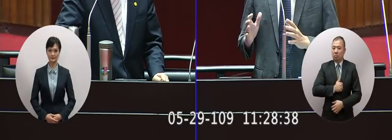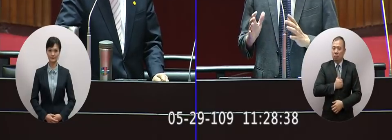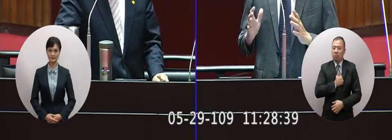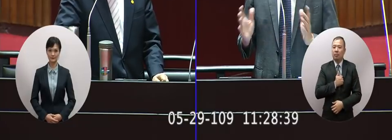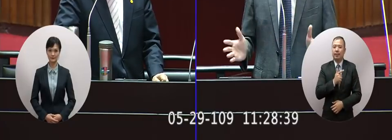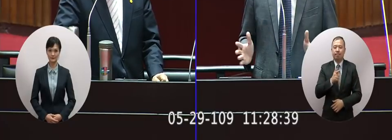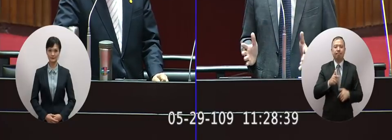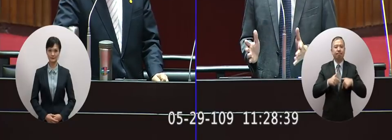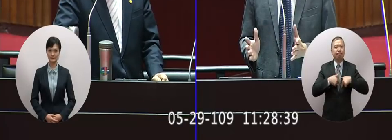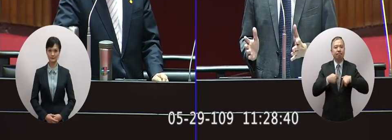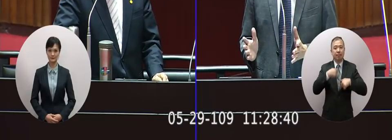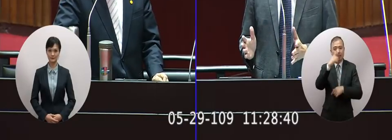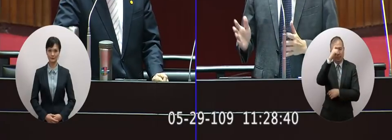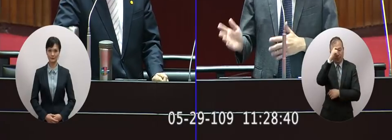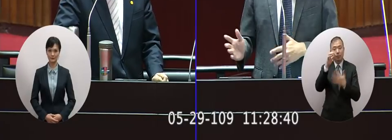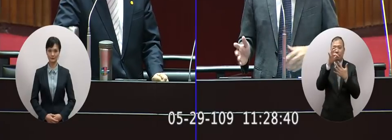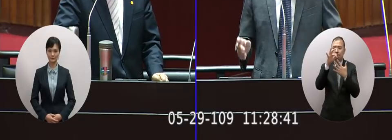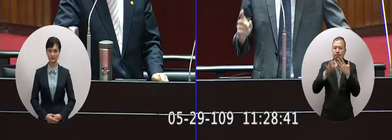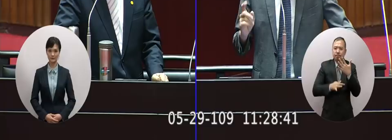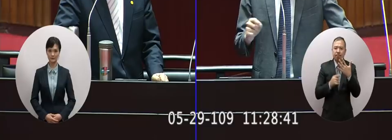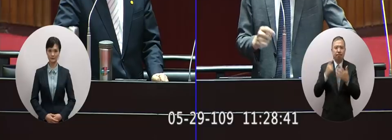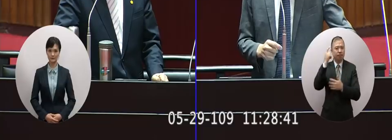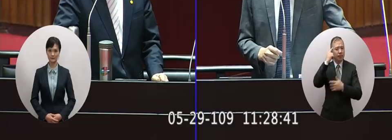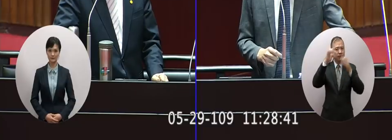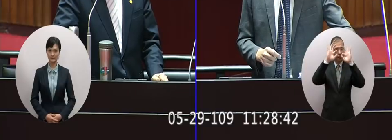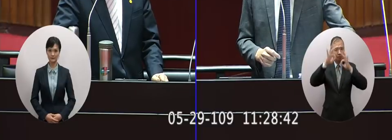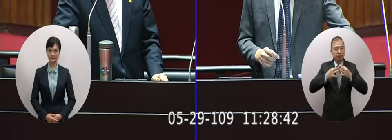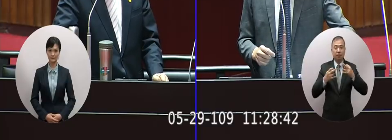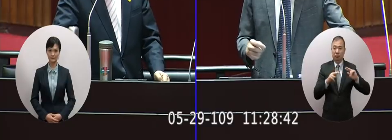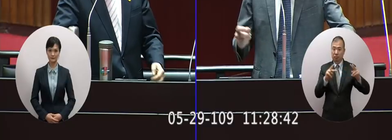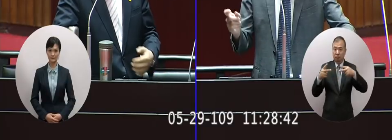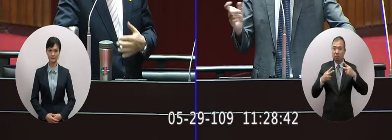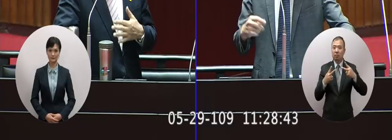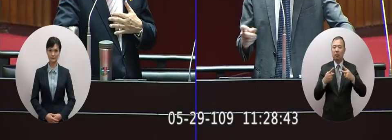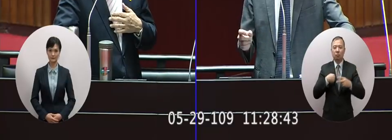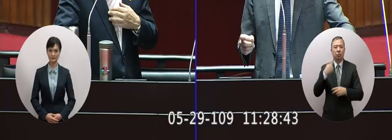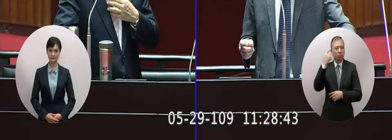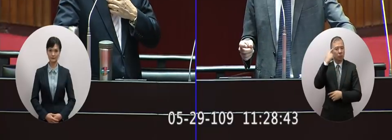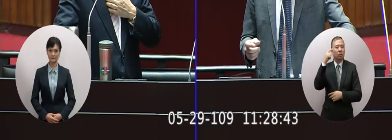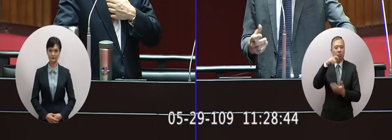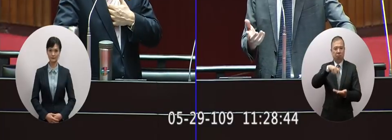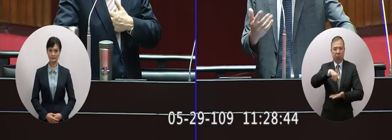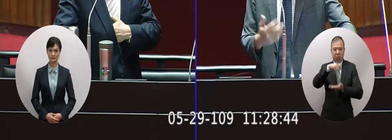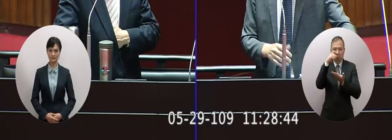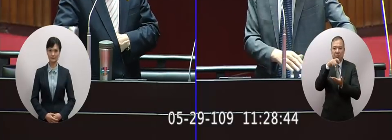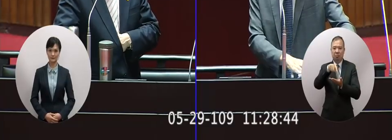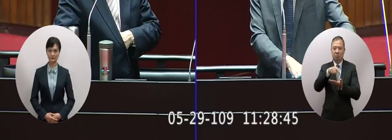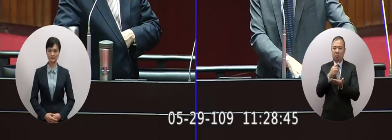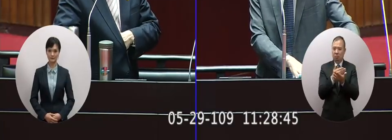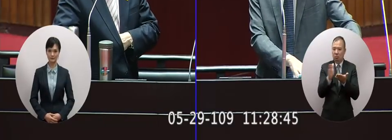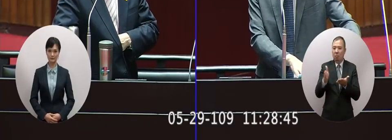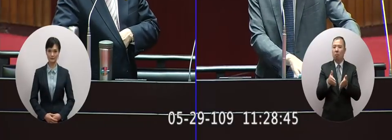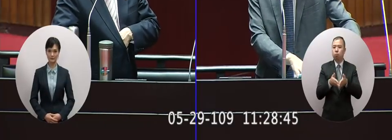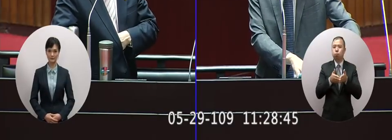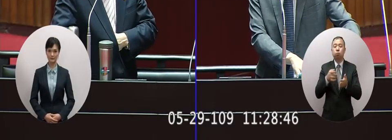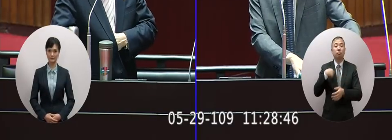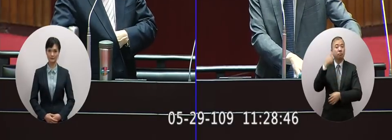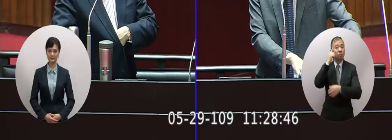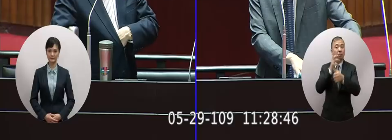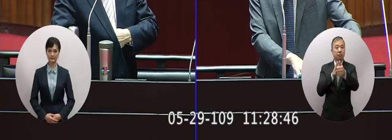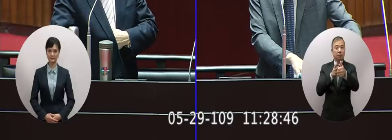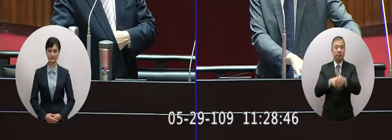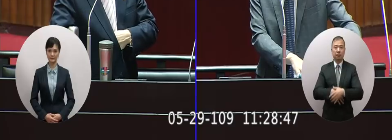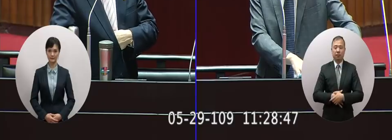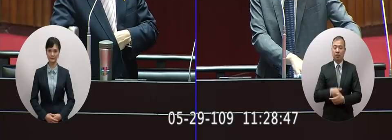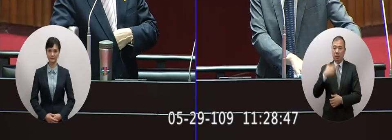实说做一个制度上的一个探讨哈。这个地方其实是要谈的哈。好，我们来看啊，就是说我想请问一下院长哈，就是说这